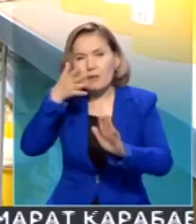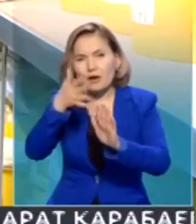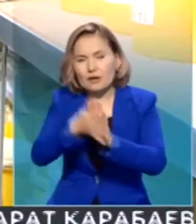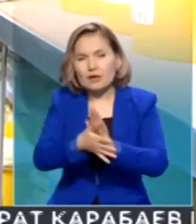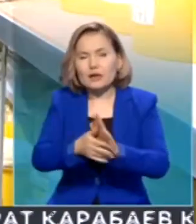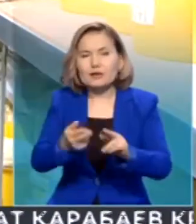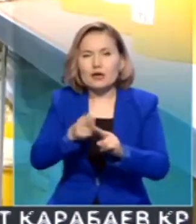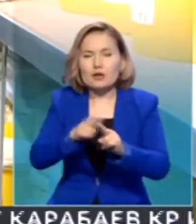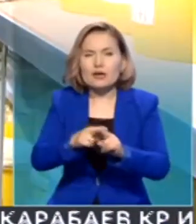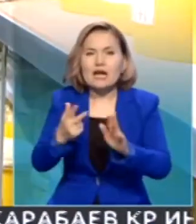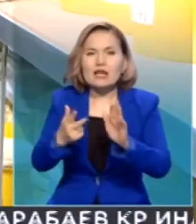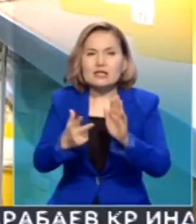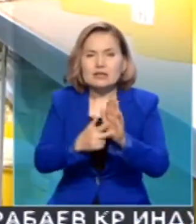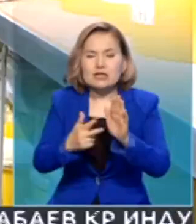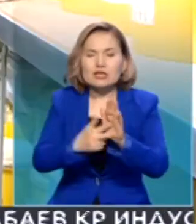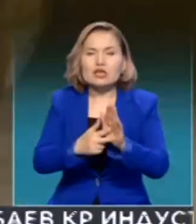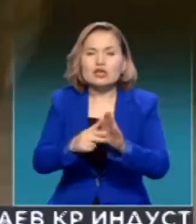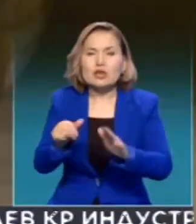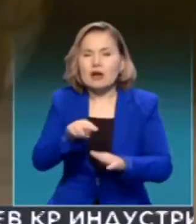мидан тұратын коллекцияны